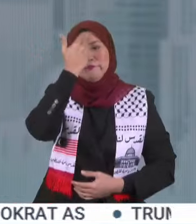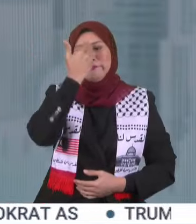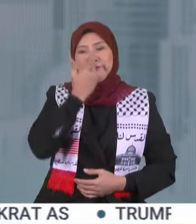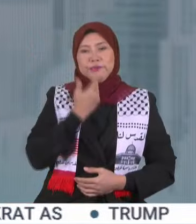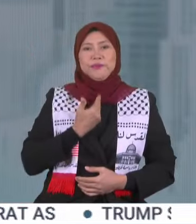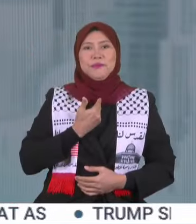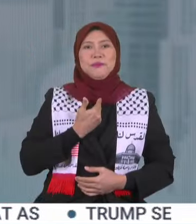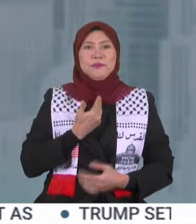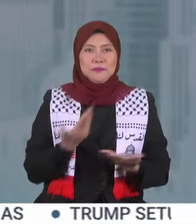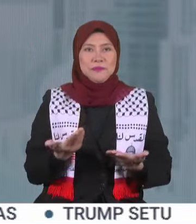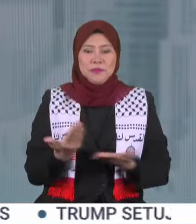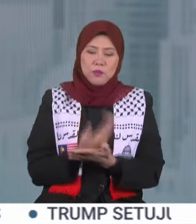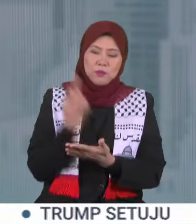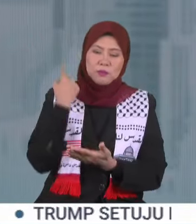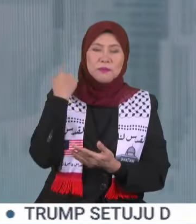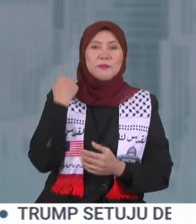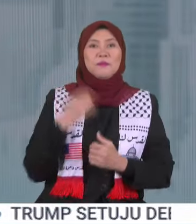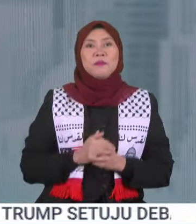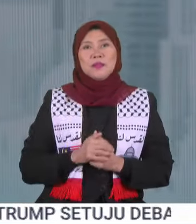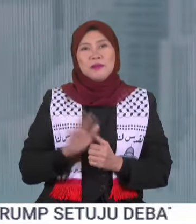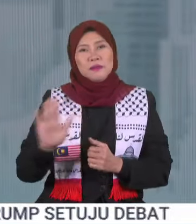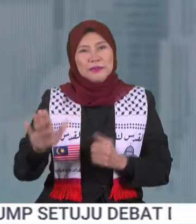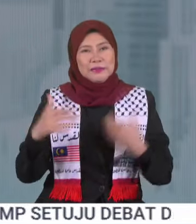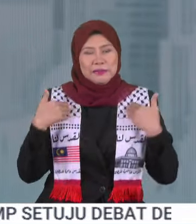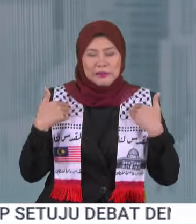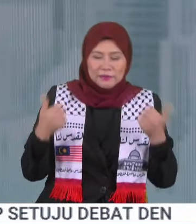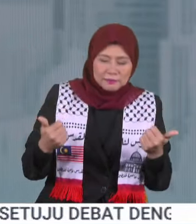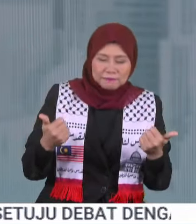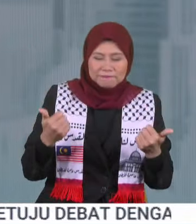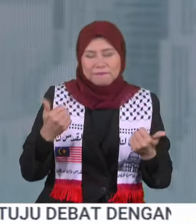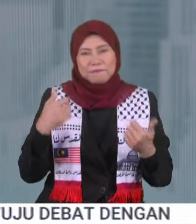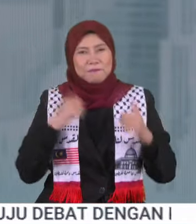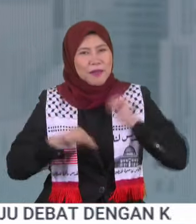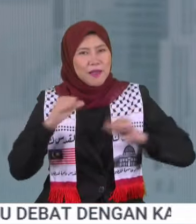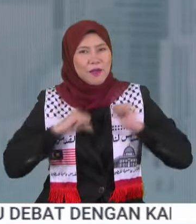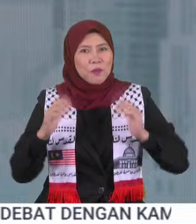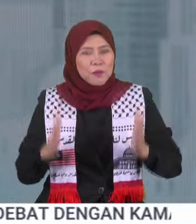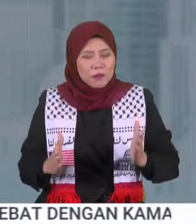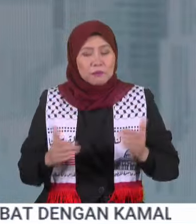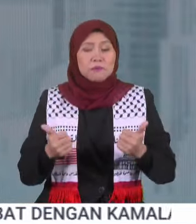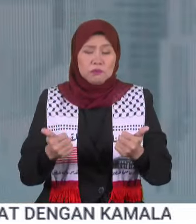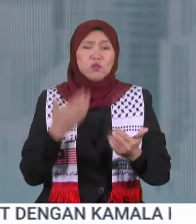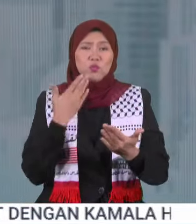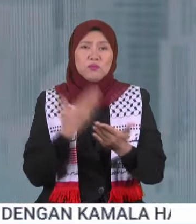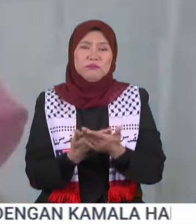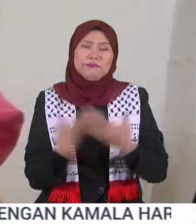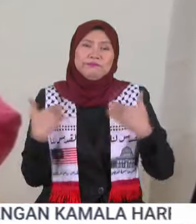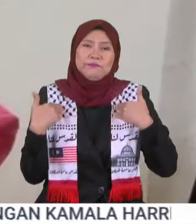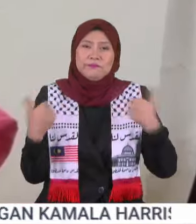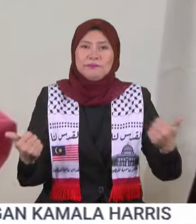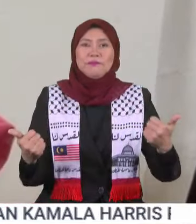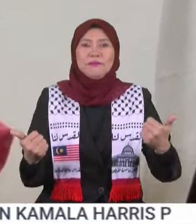ringan baru-baru ini. Keadaan kesihatan pelawak veteran itu, walau bagaimanapun, kini semakin pulih.